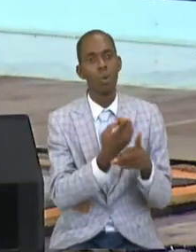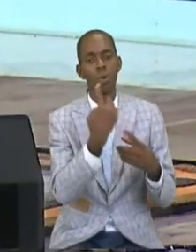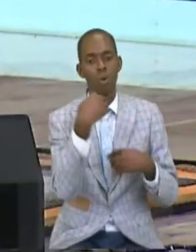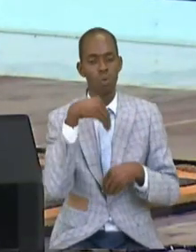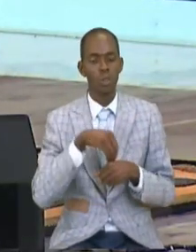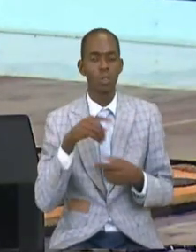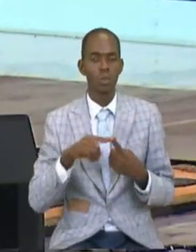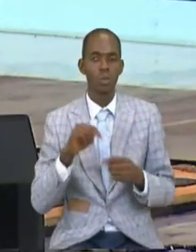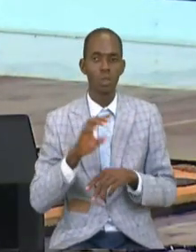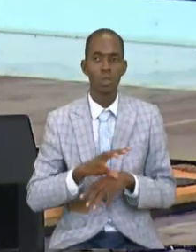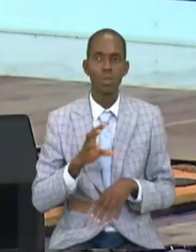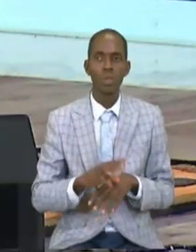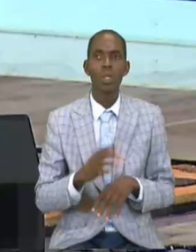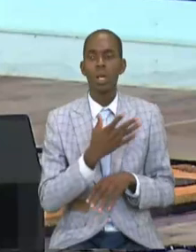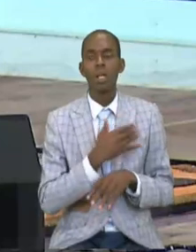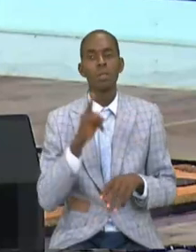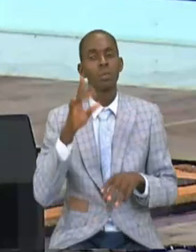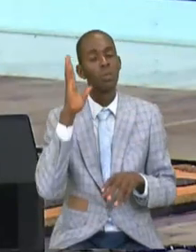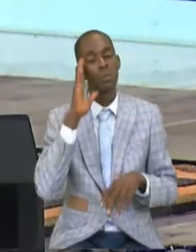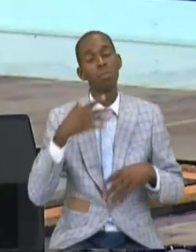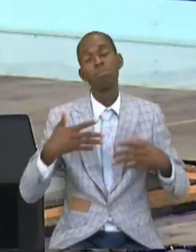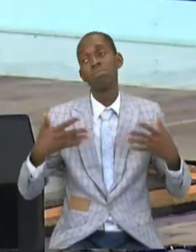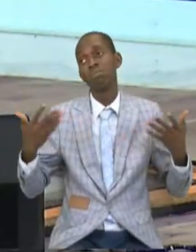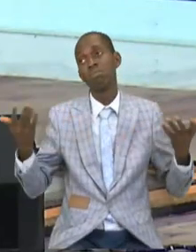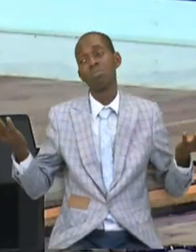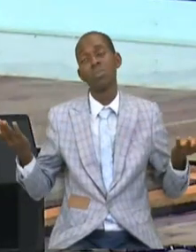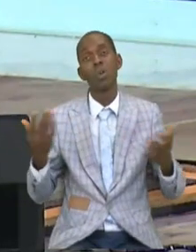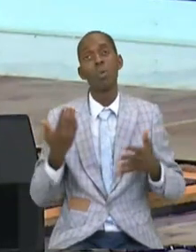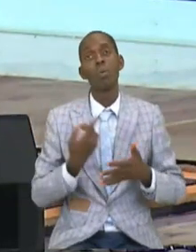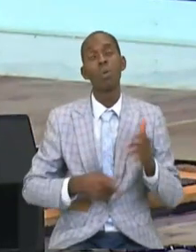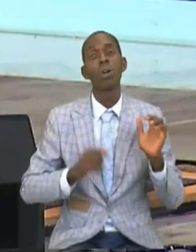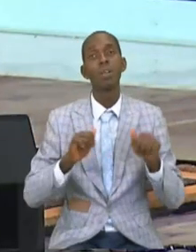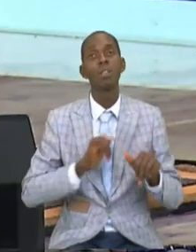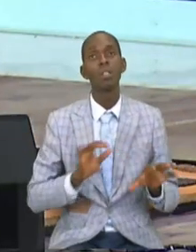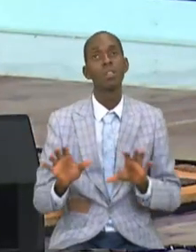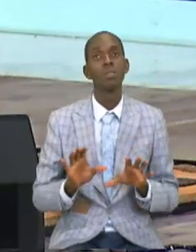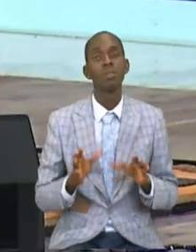dans l'église. Alors tu baisses les bras